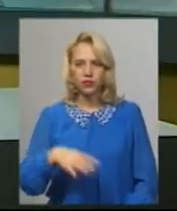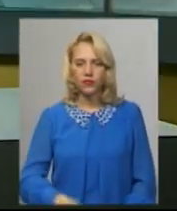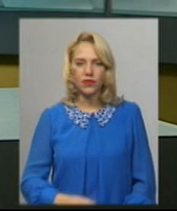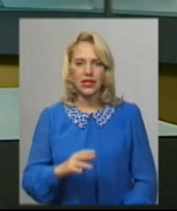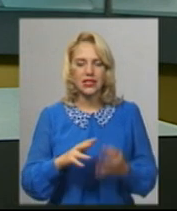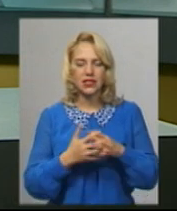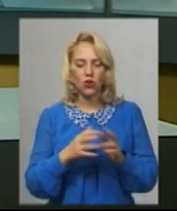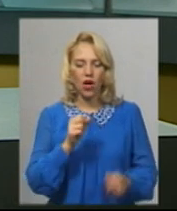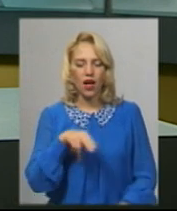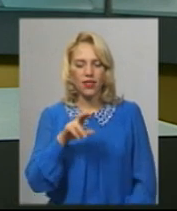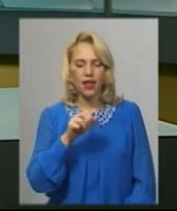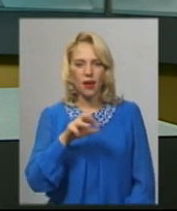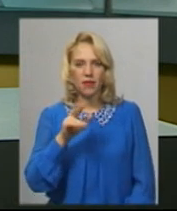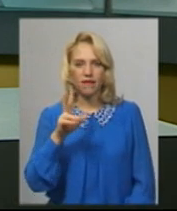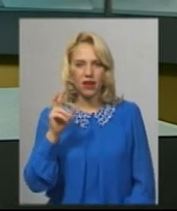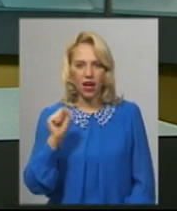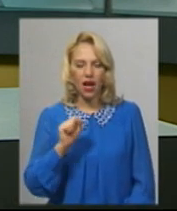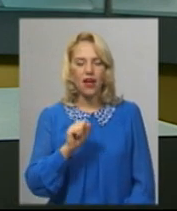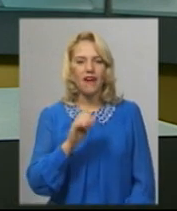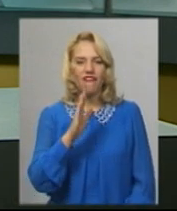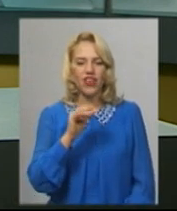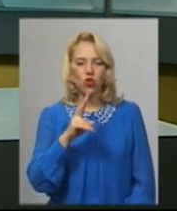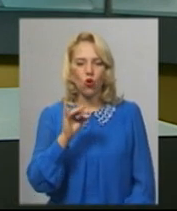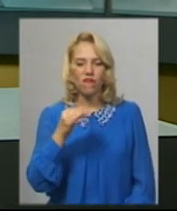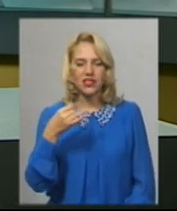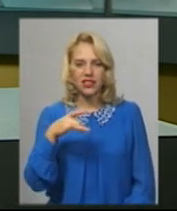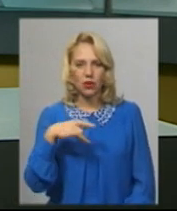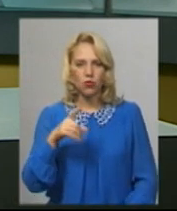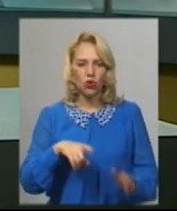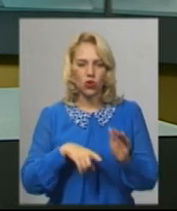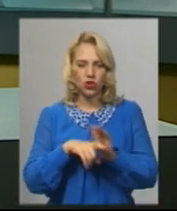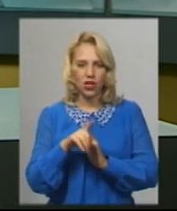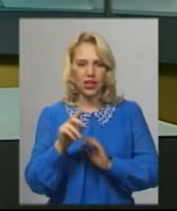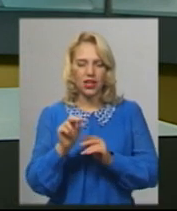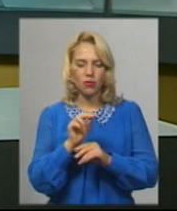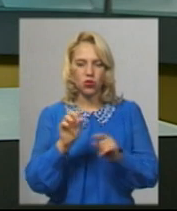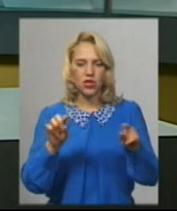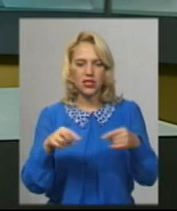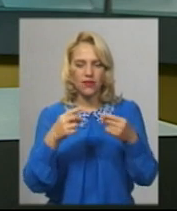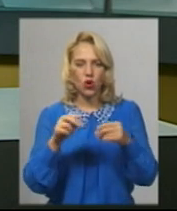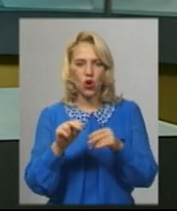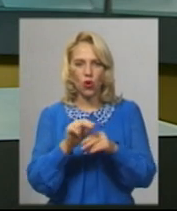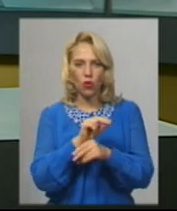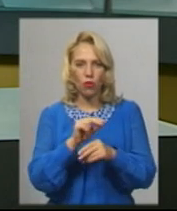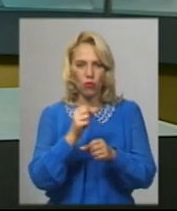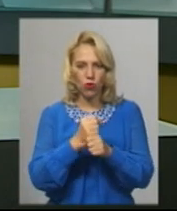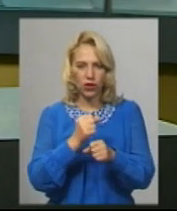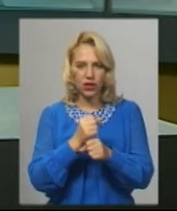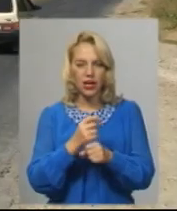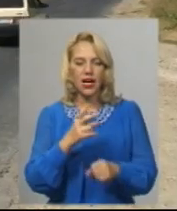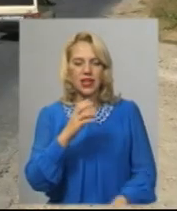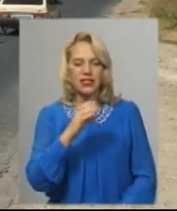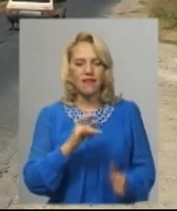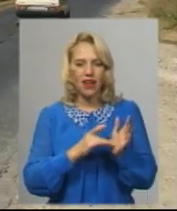селі Адамівка Віньковецького району розпочали несанкціоновані ремонтно-реставраційні роботи у Свято-Покровській церкві, яка є пам'яткою